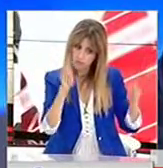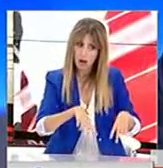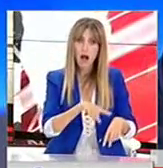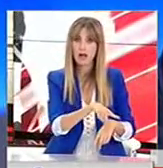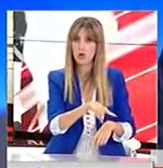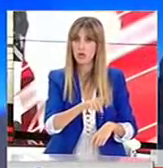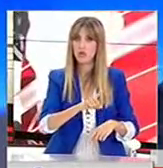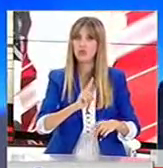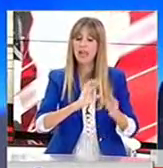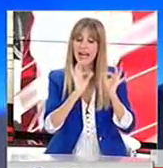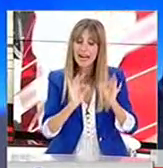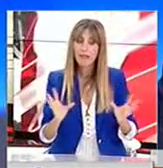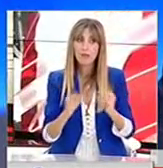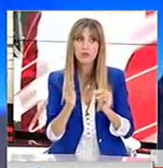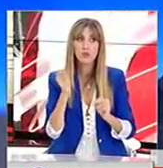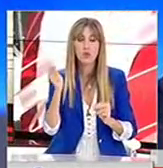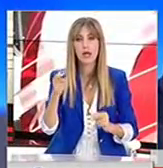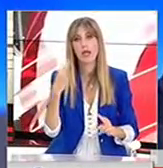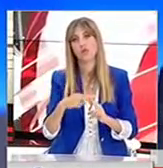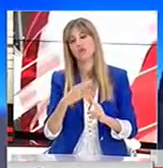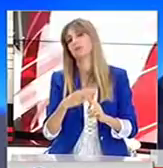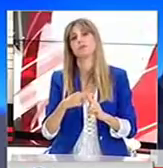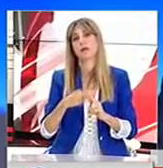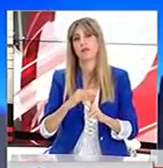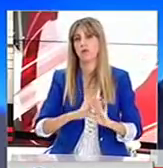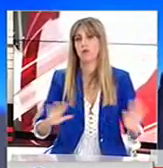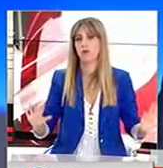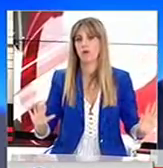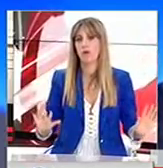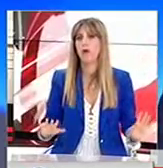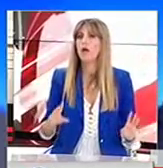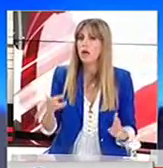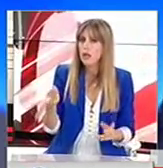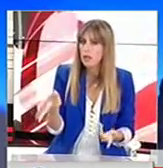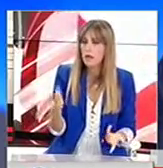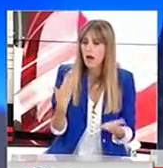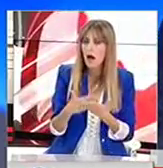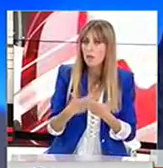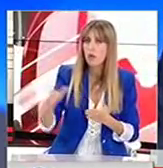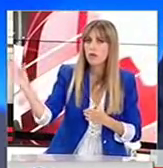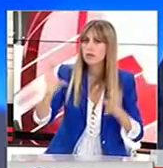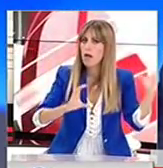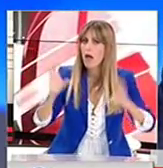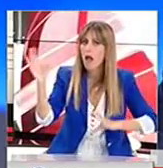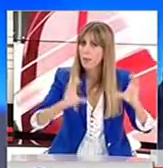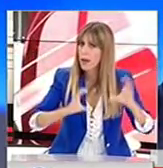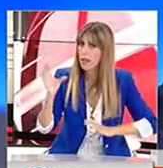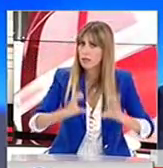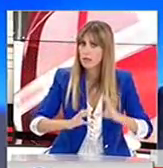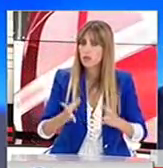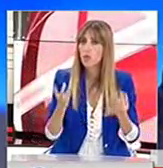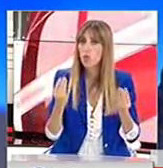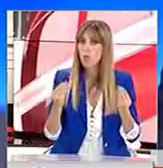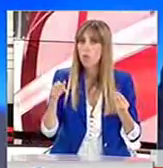την ελληνική οικονομία, και το βλέπουμε και με τις επενδύσεις και τους επενδυτές που σπέβδουν πλέον στην